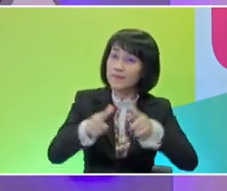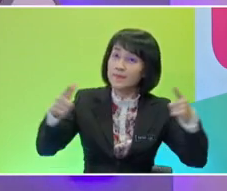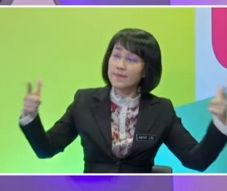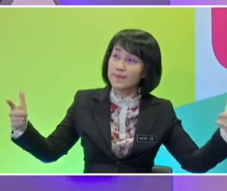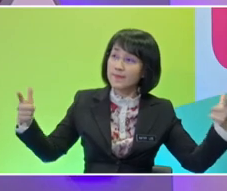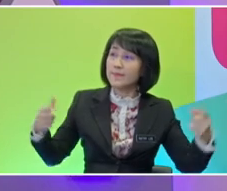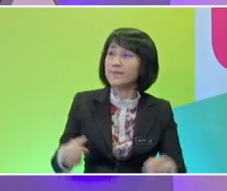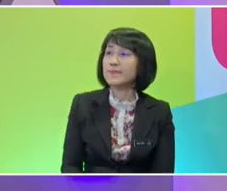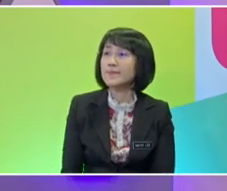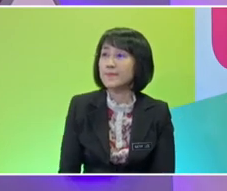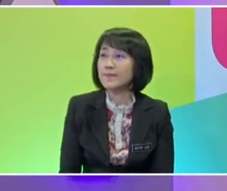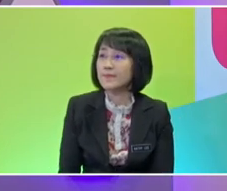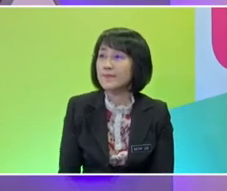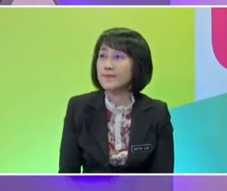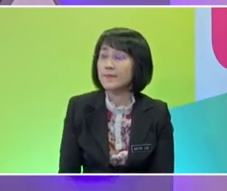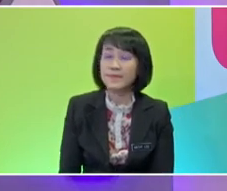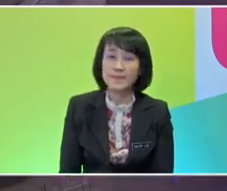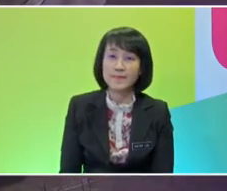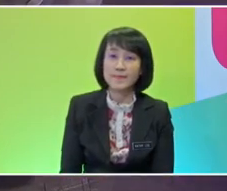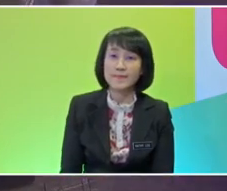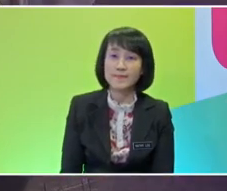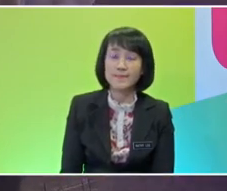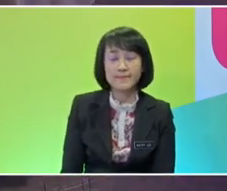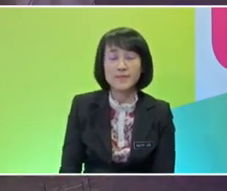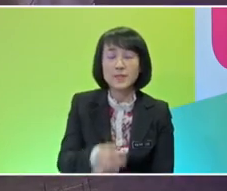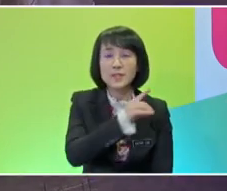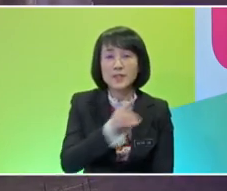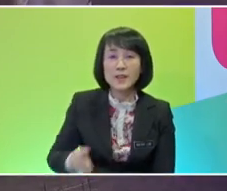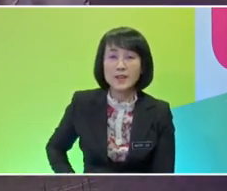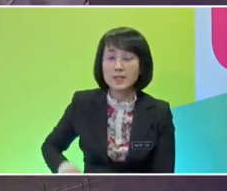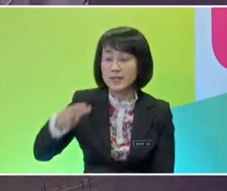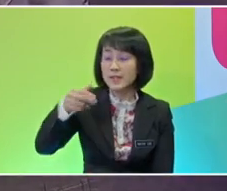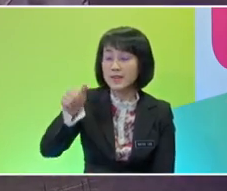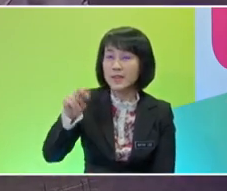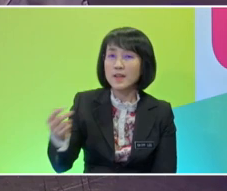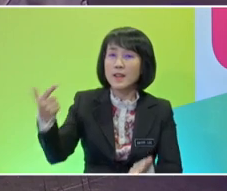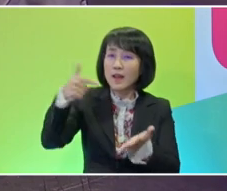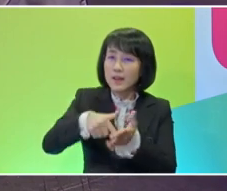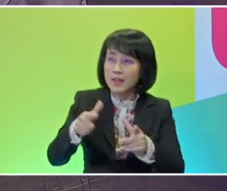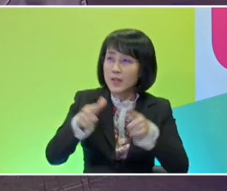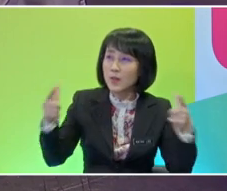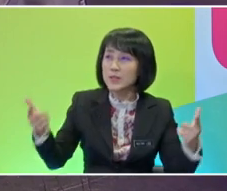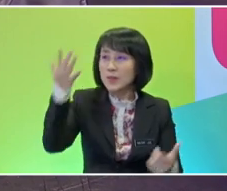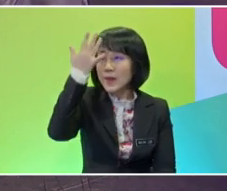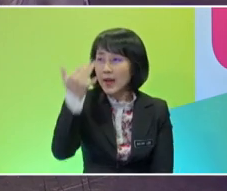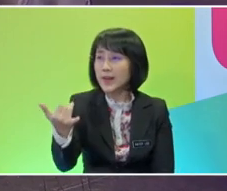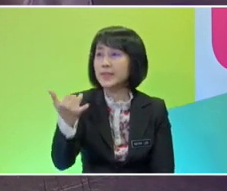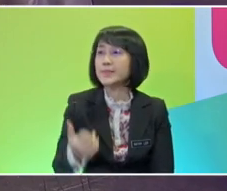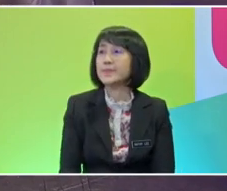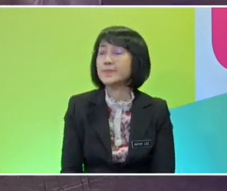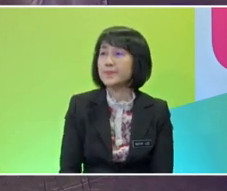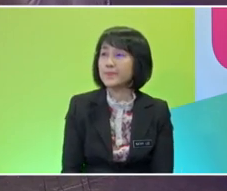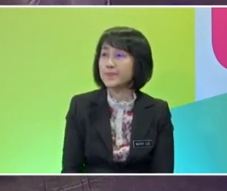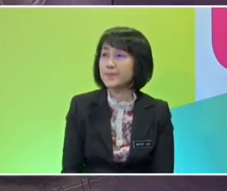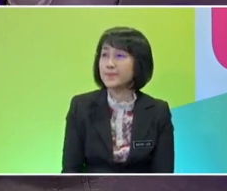luas lagi luas kenapa ya sebab kita tengok Oke kita tengok hah Kalau kita